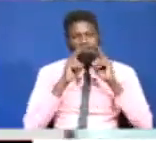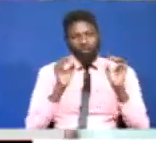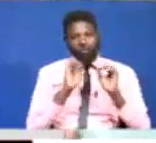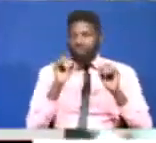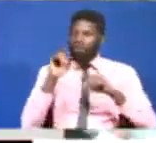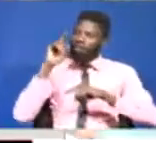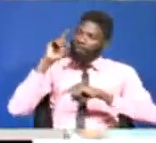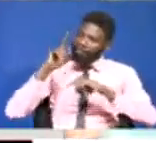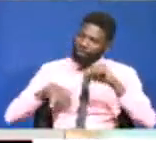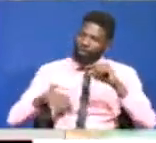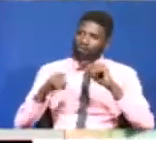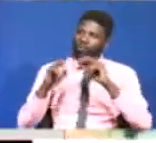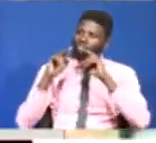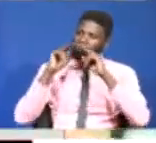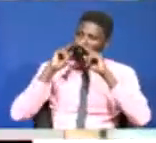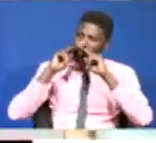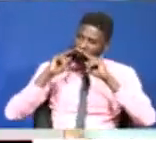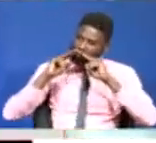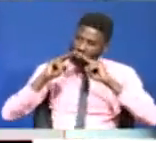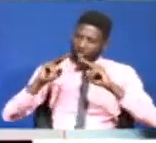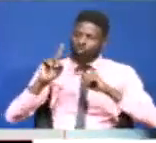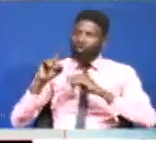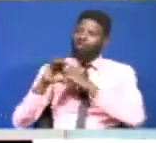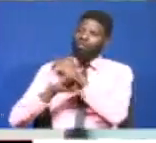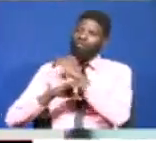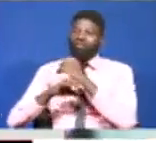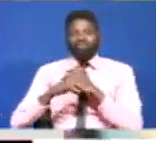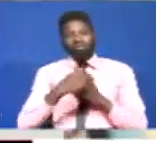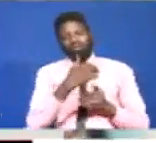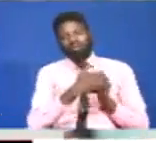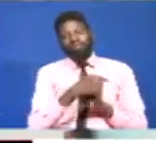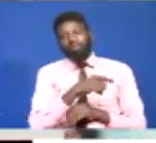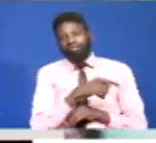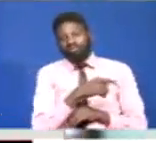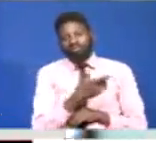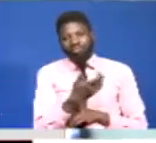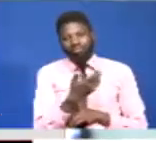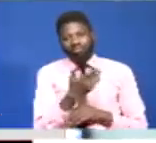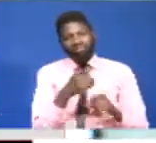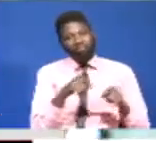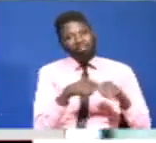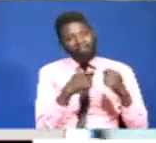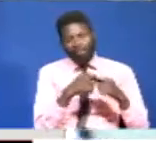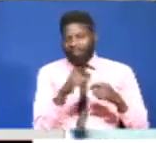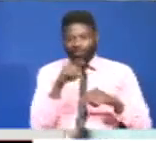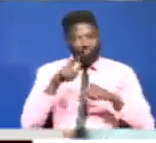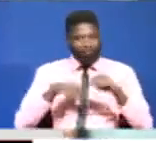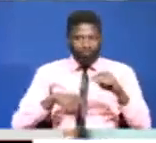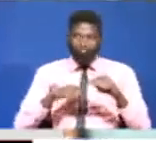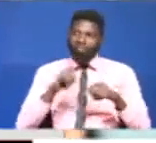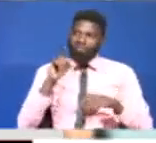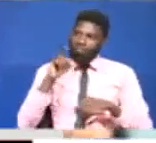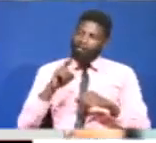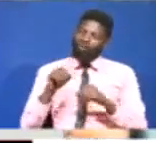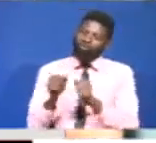ya katika nchi moja bila usalama wa jirani. Lazima yote yaende